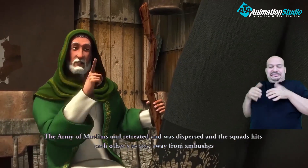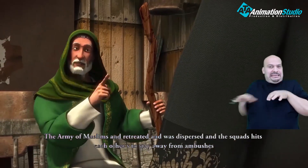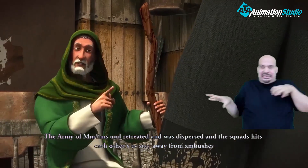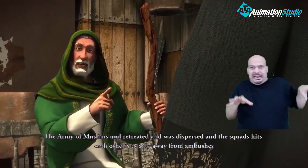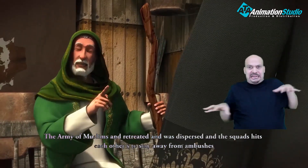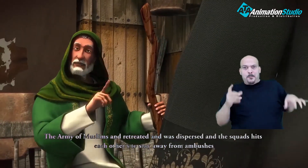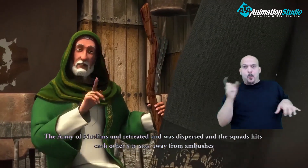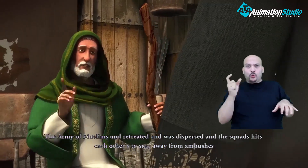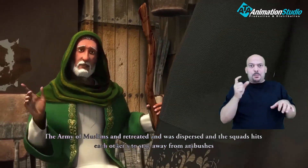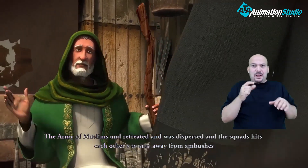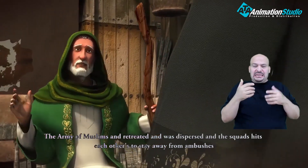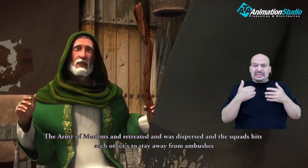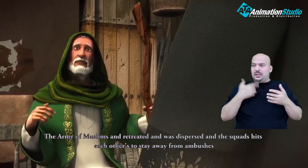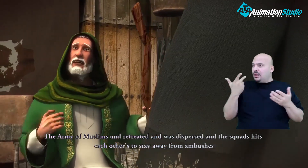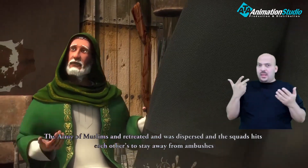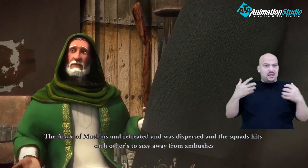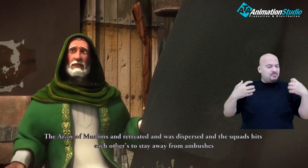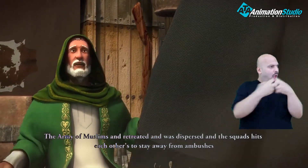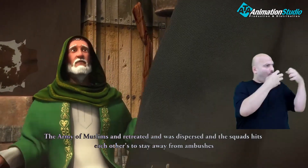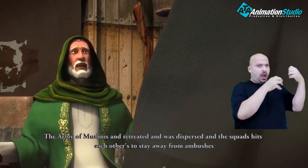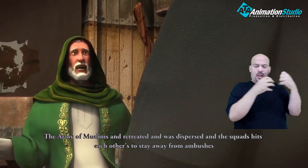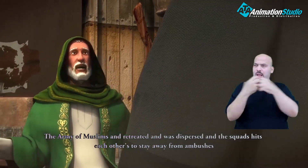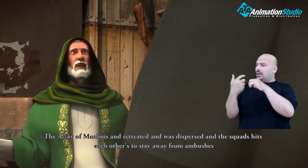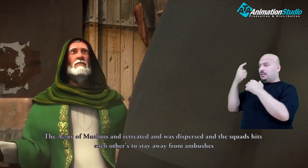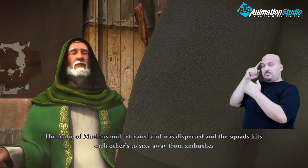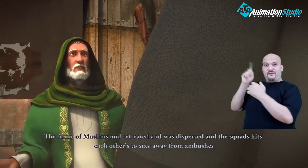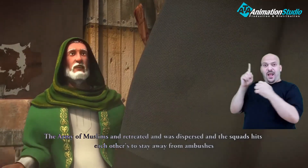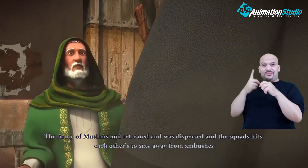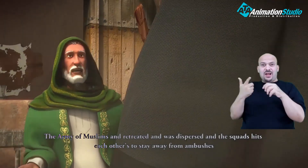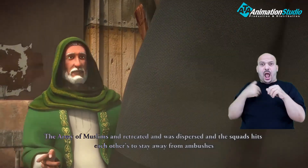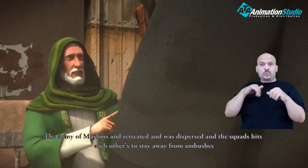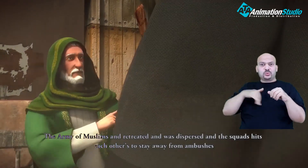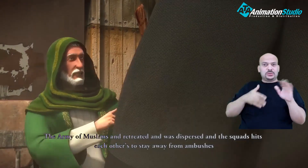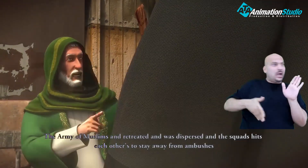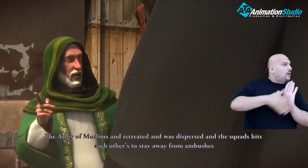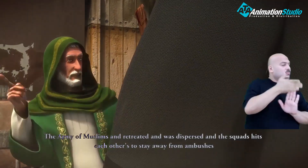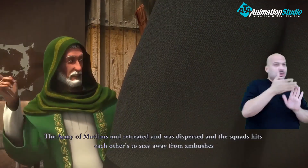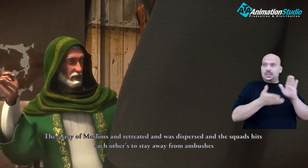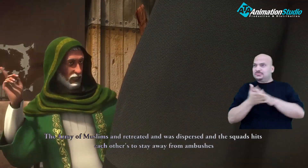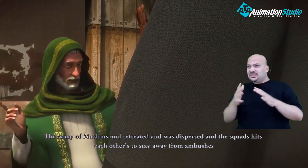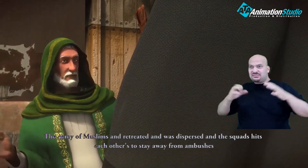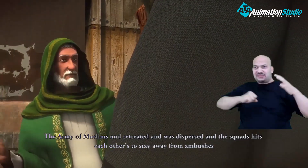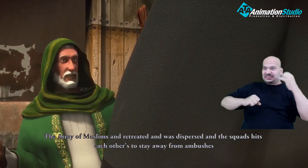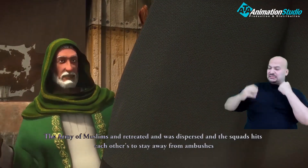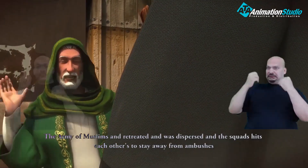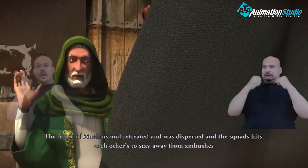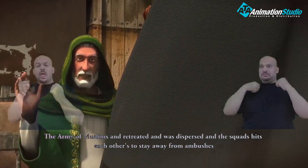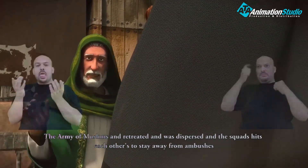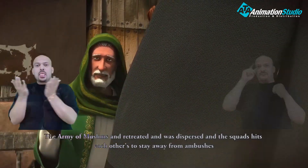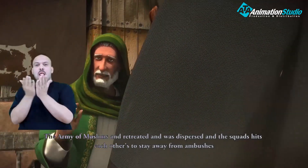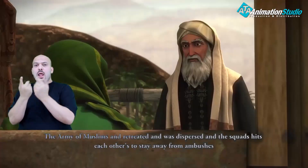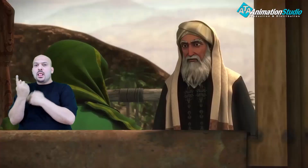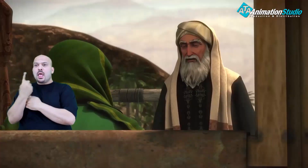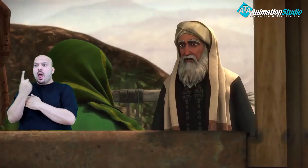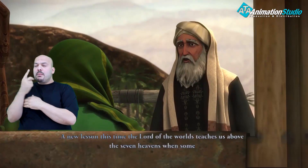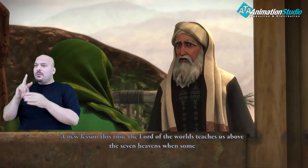وتراجعوا وتشتتوا، واصطدمت الفرق مع محاولات الابتعاد عن كمائن